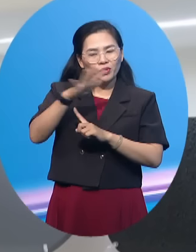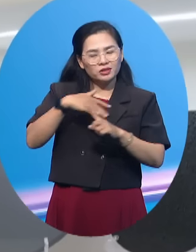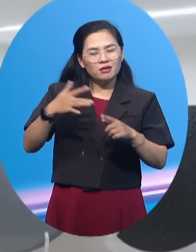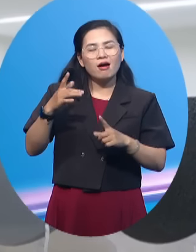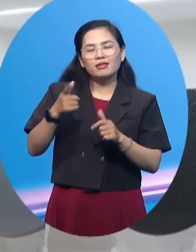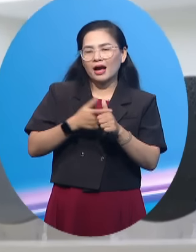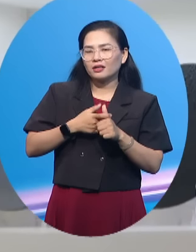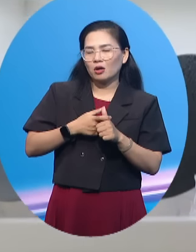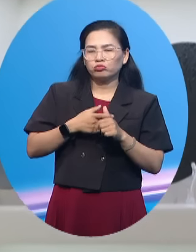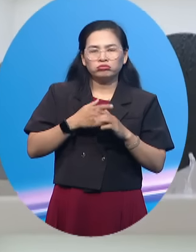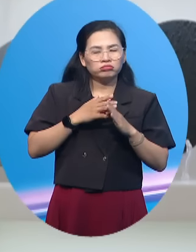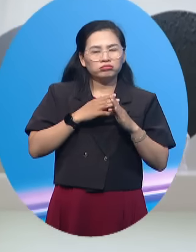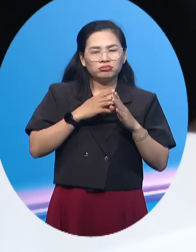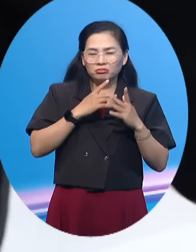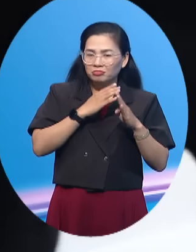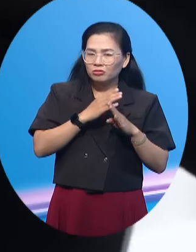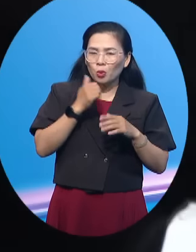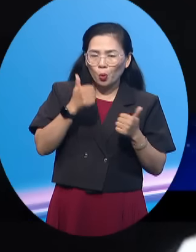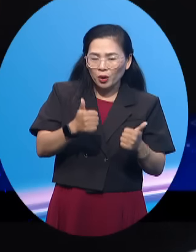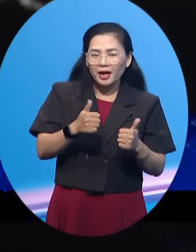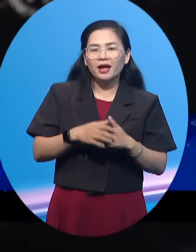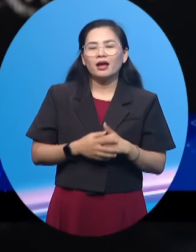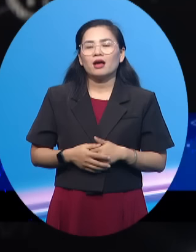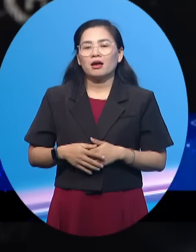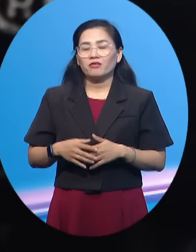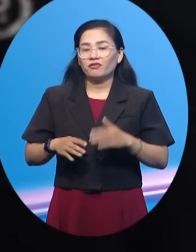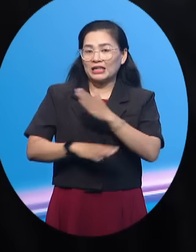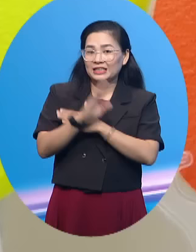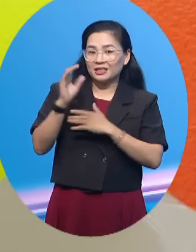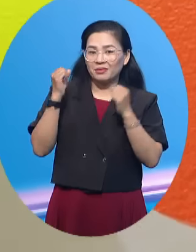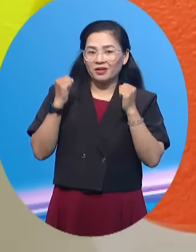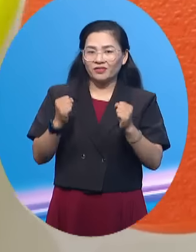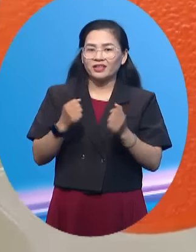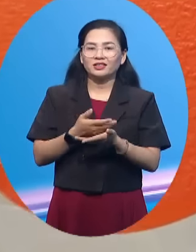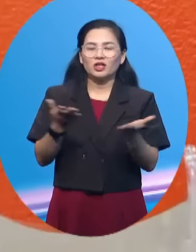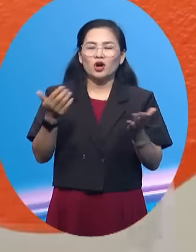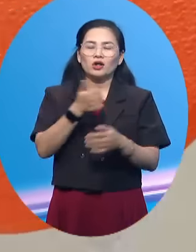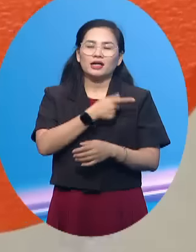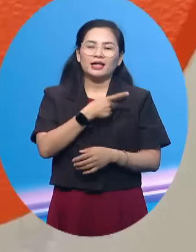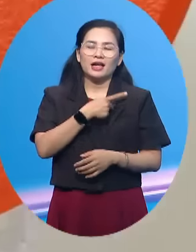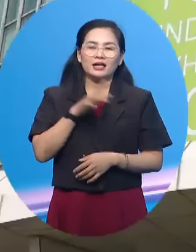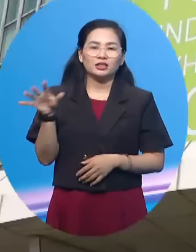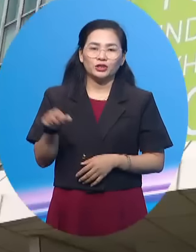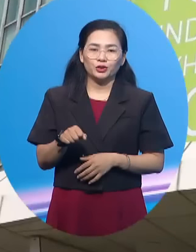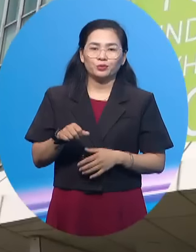trường trong quá trình sản xuất sơn, hướng tới mục tiêu phát triển bền vững và an toàn cho người sử dụng.